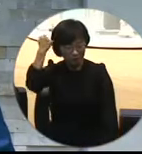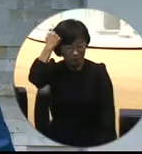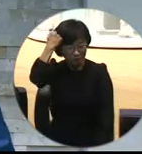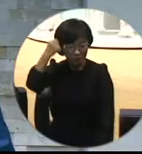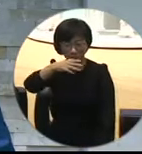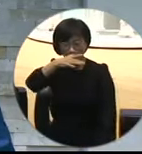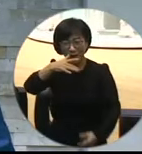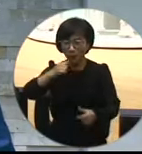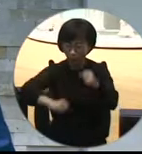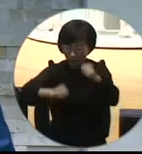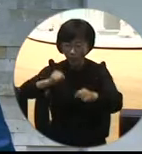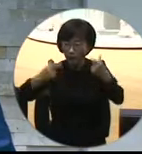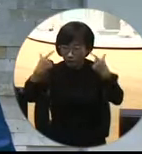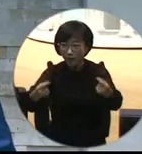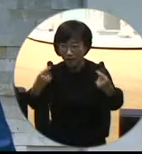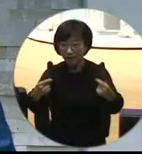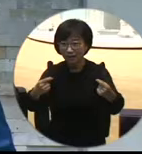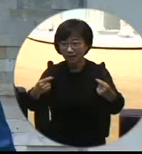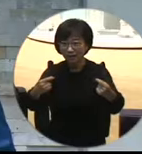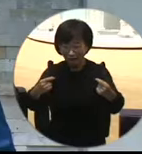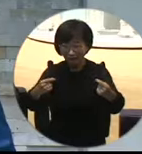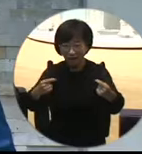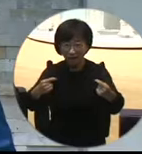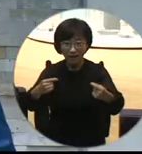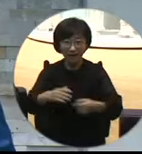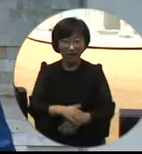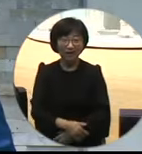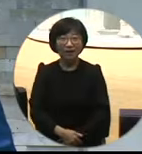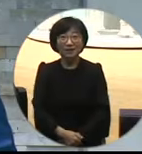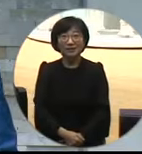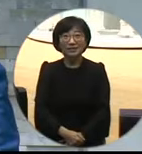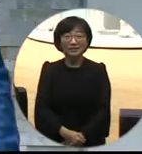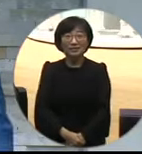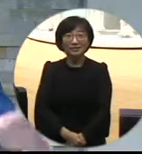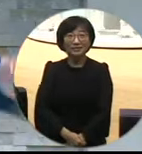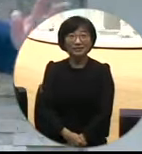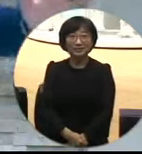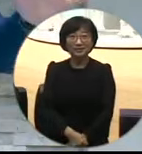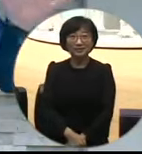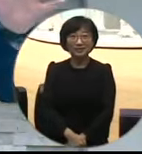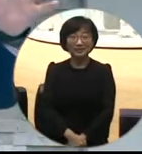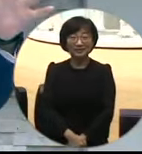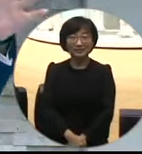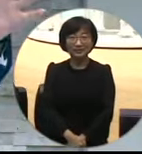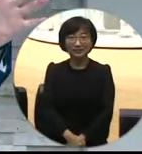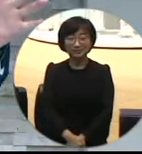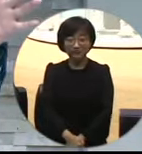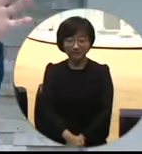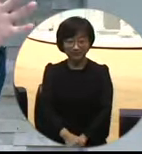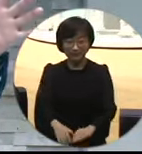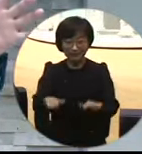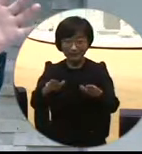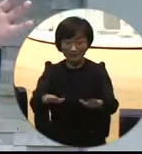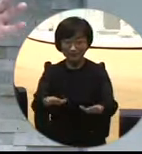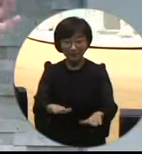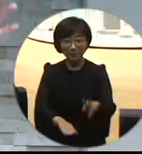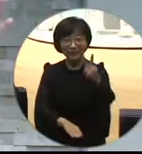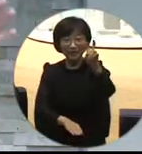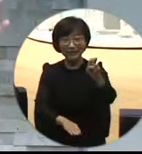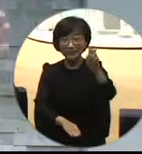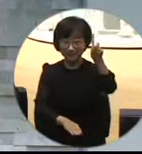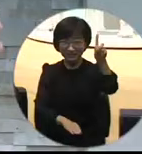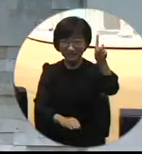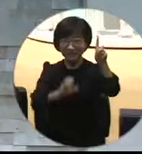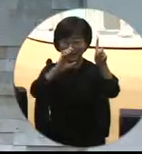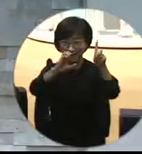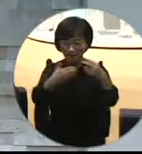있다니까요. 지금도 그때도 지금도 하는 사람들이 많아요. 지금도 현대사회 21세기에 살아가는